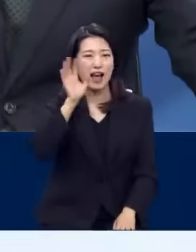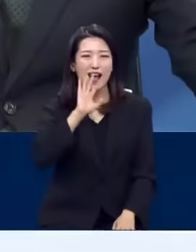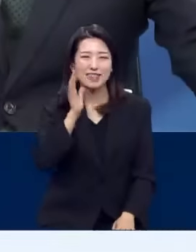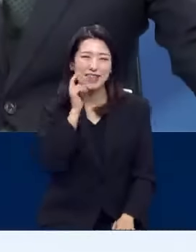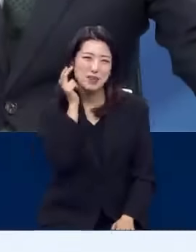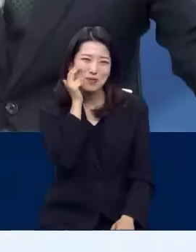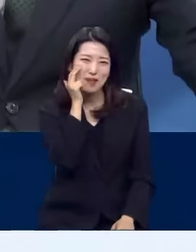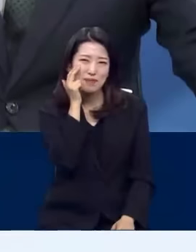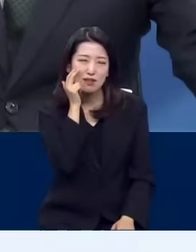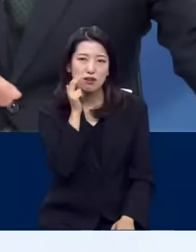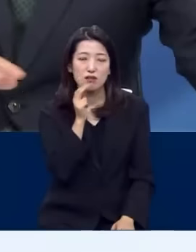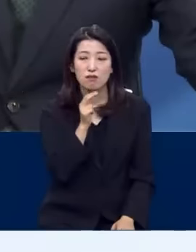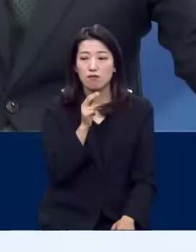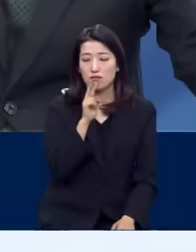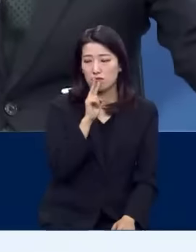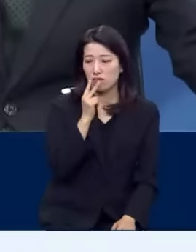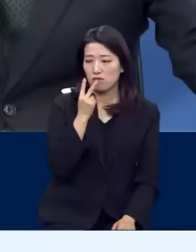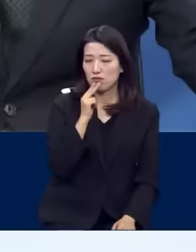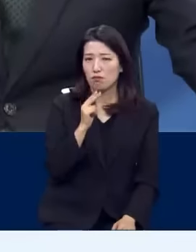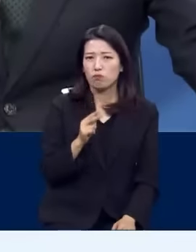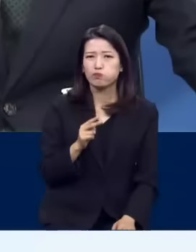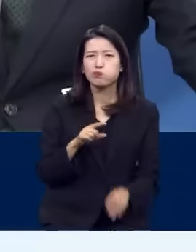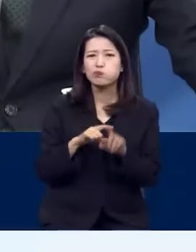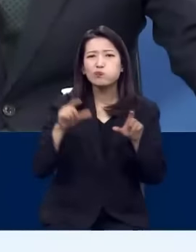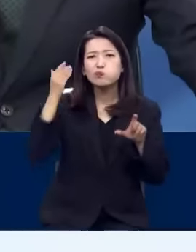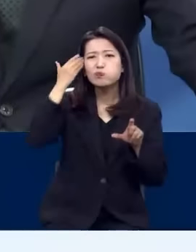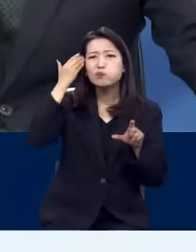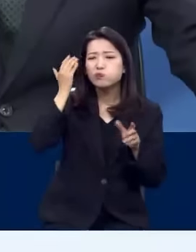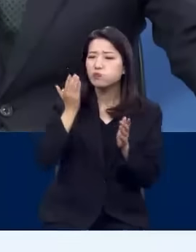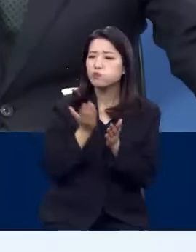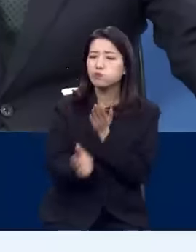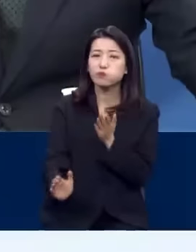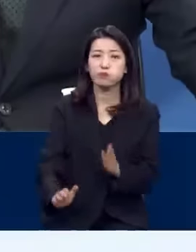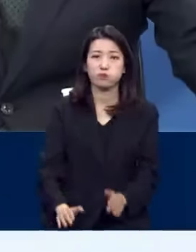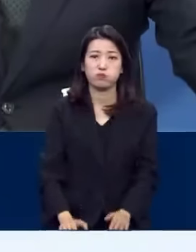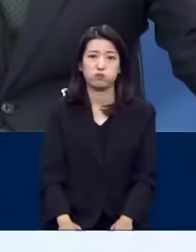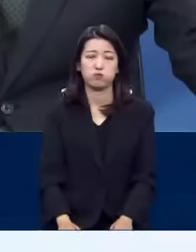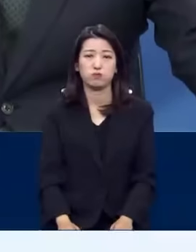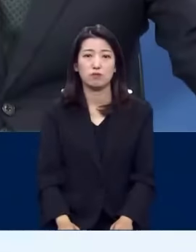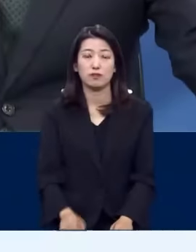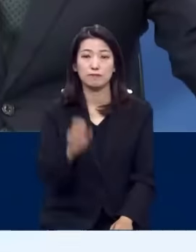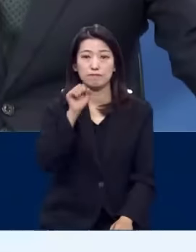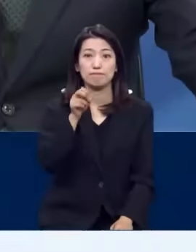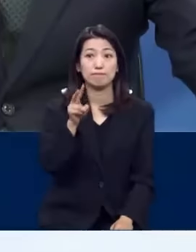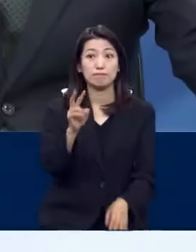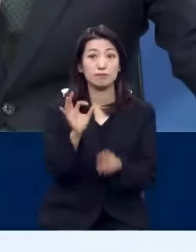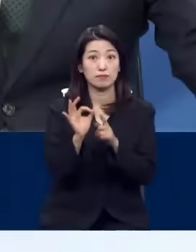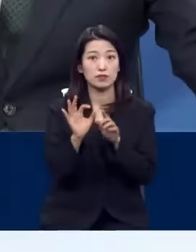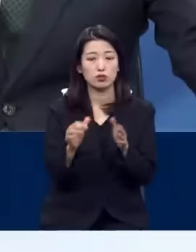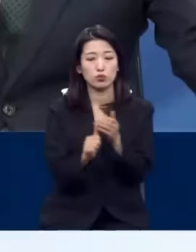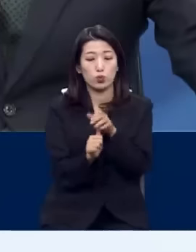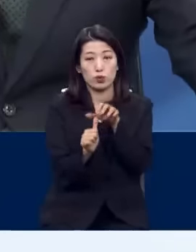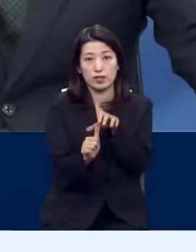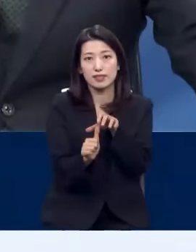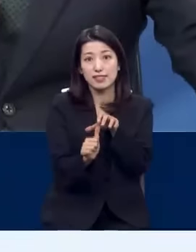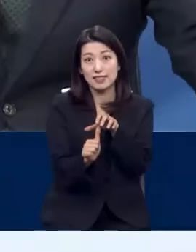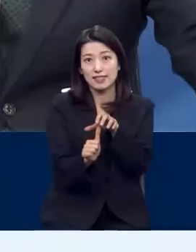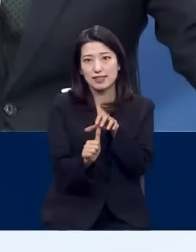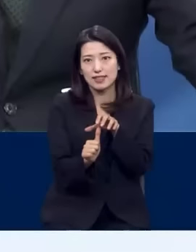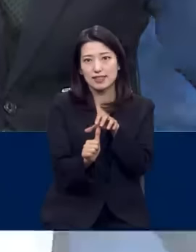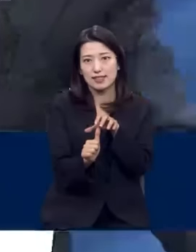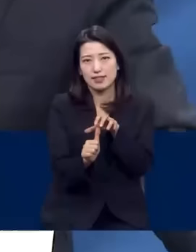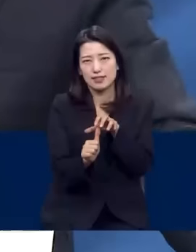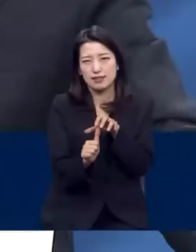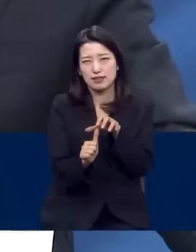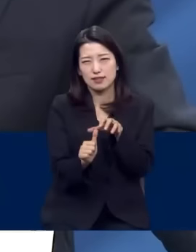농담이라고 그게 우리 상식으로 이해가 안 가잖아요 지금 말하자면 명태현 씨가 정말 구성은 됐습니다만 앞으로 수사가 어떻게 진행될지 모르겠고 여러